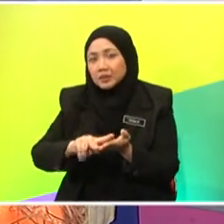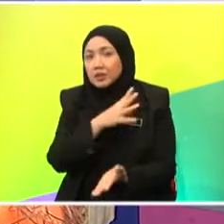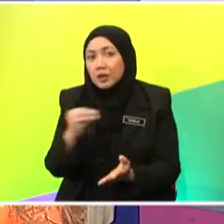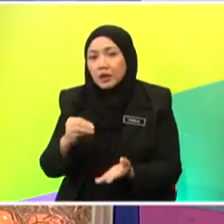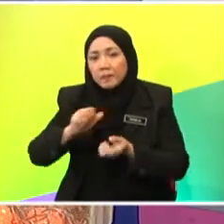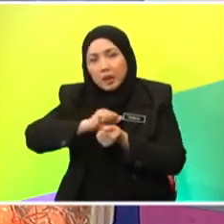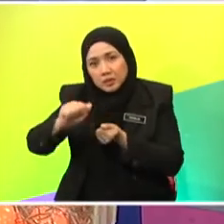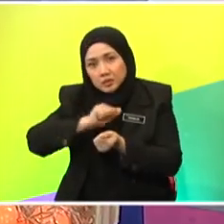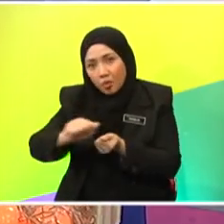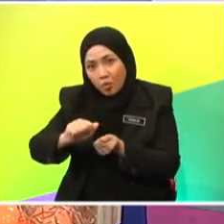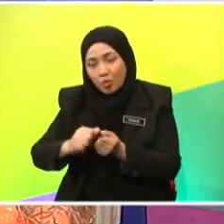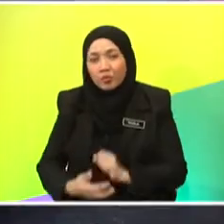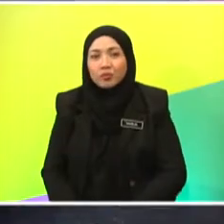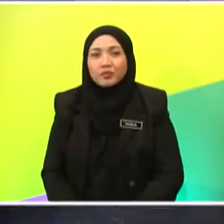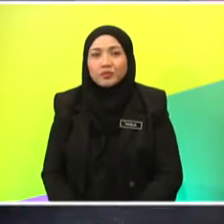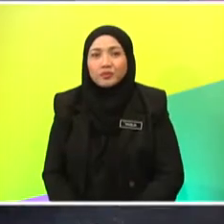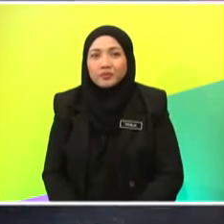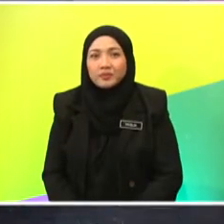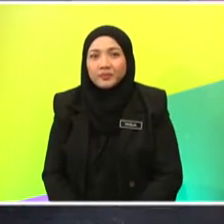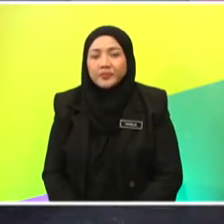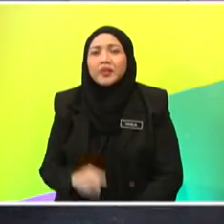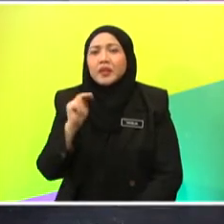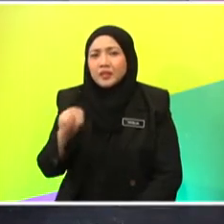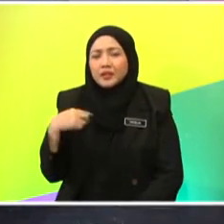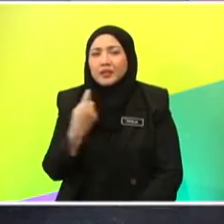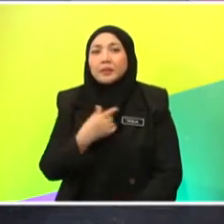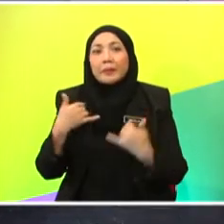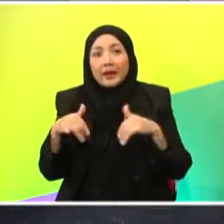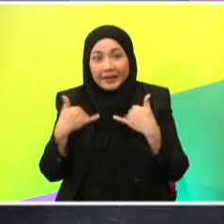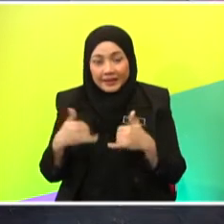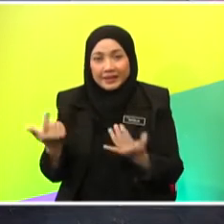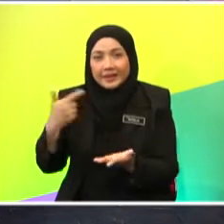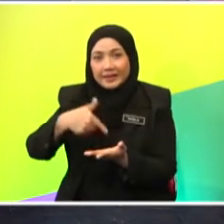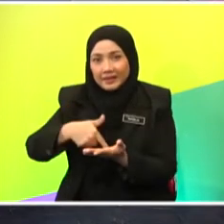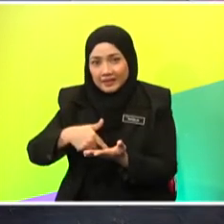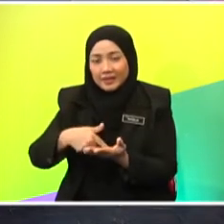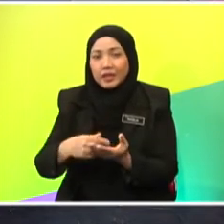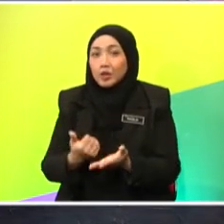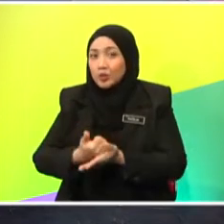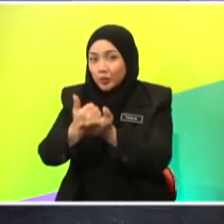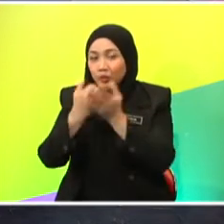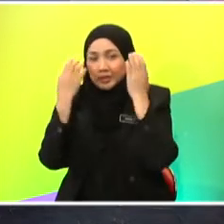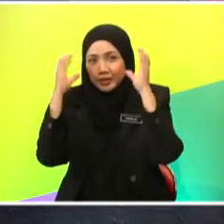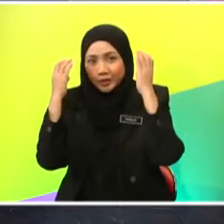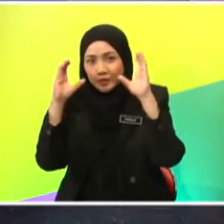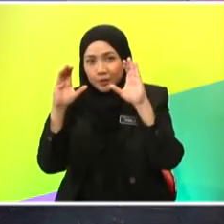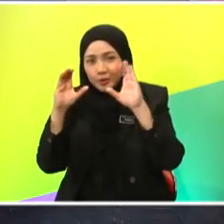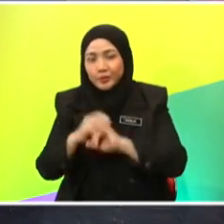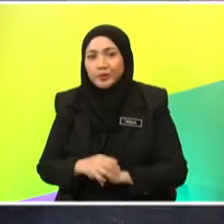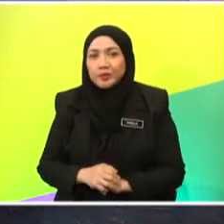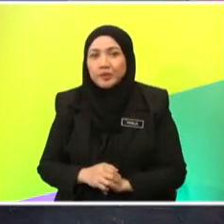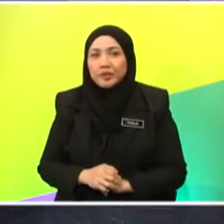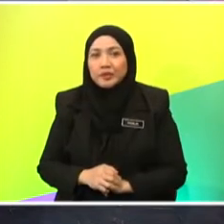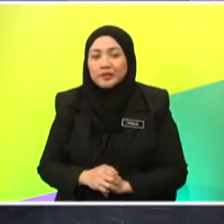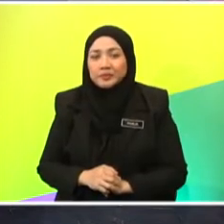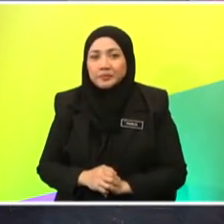Allah Cikgu nak main lagi nanti kita main lagi nanti aku pakai main akhir tahun Cikgu Nanti cek bagian Cimahi lagi